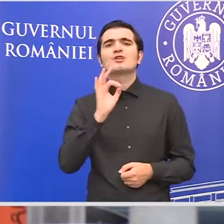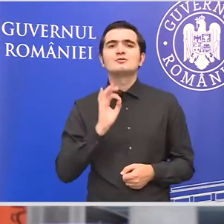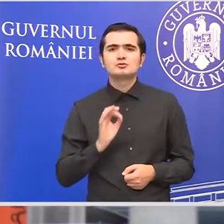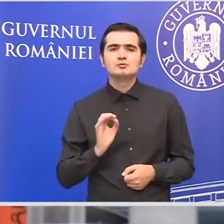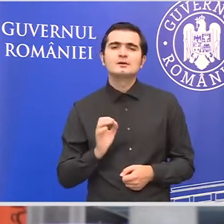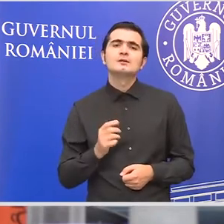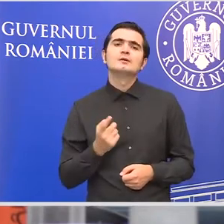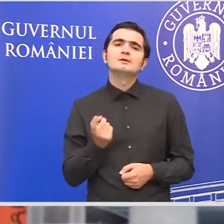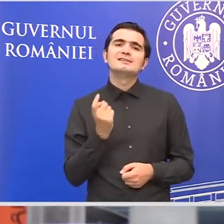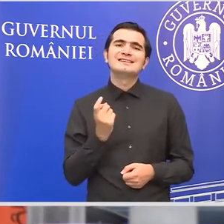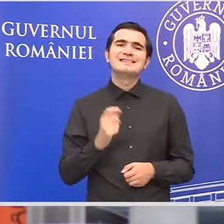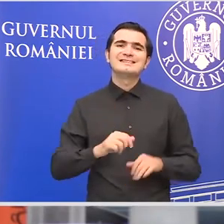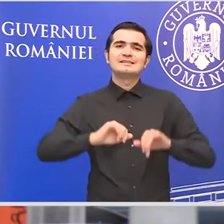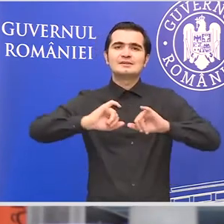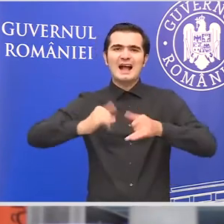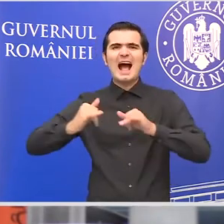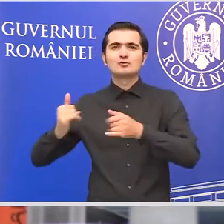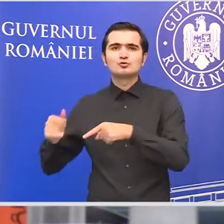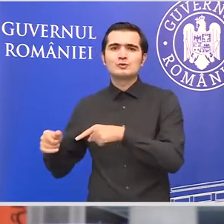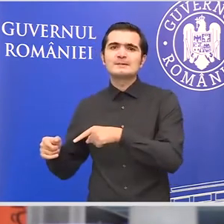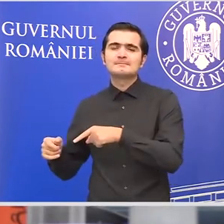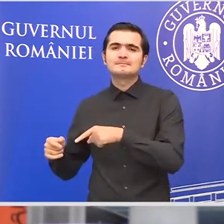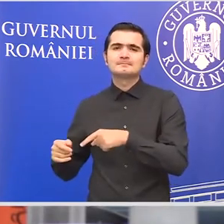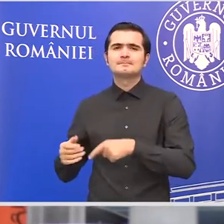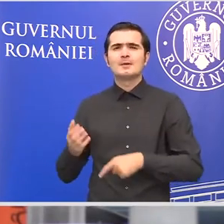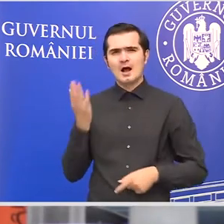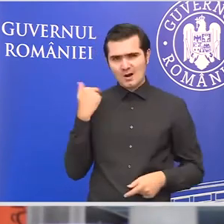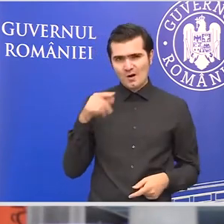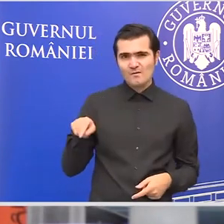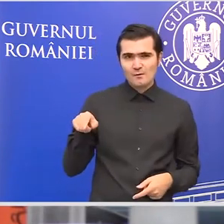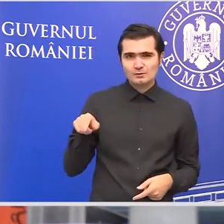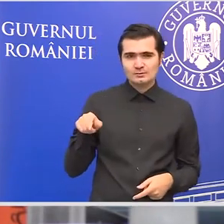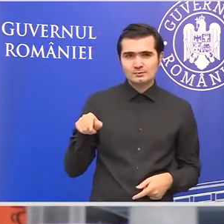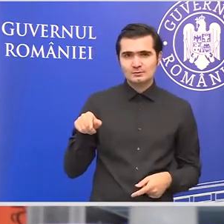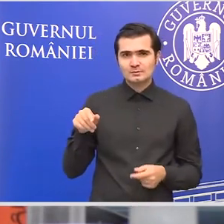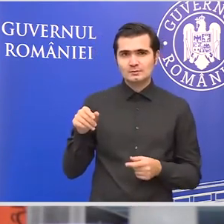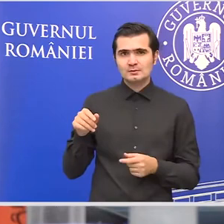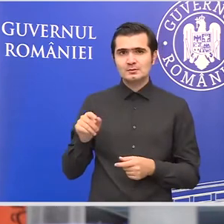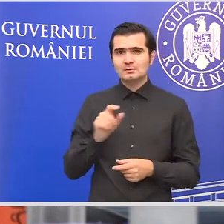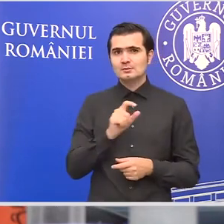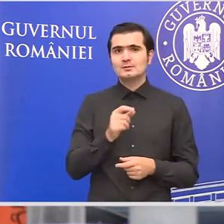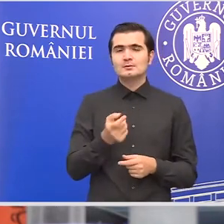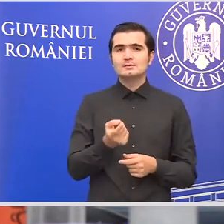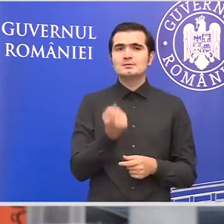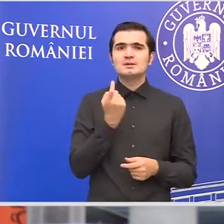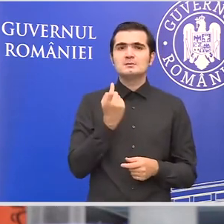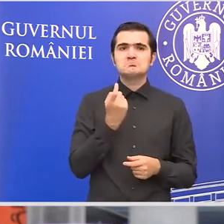din cazuri au fost partea unor focare